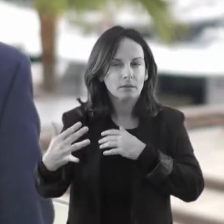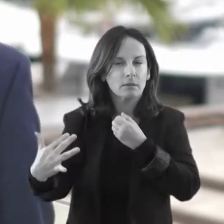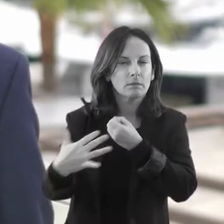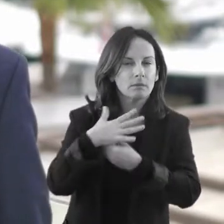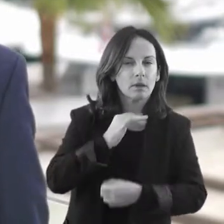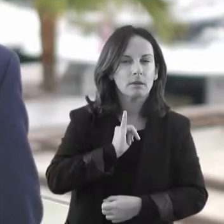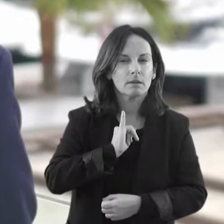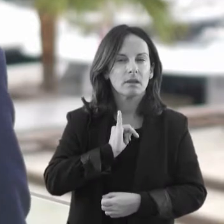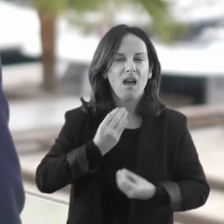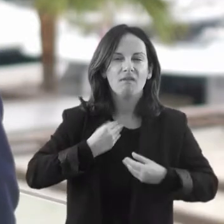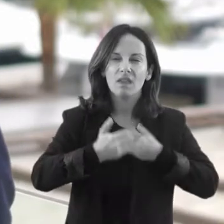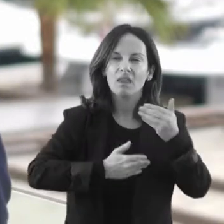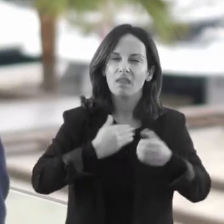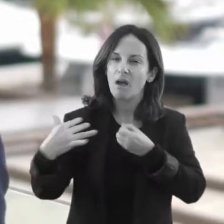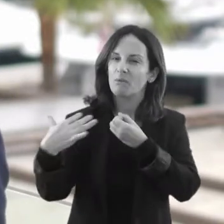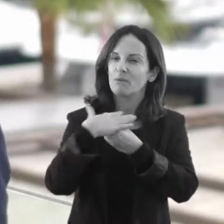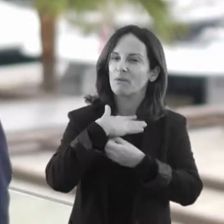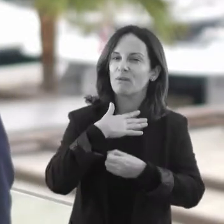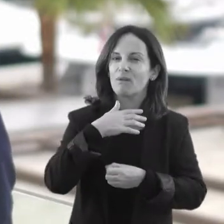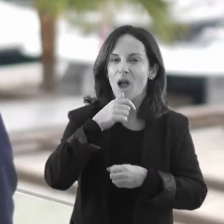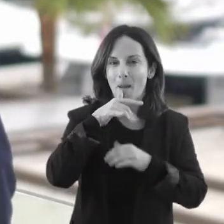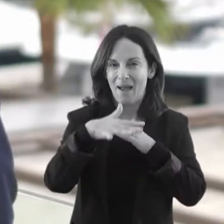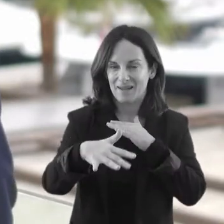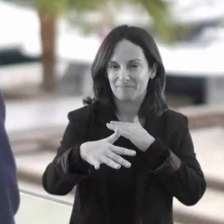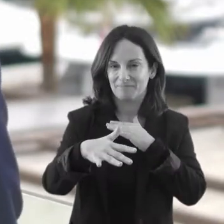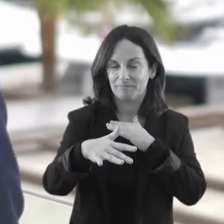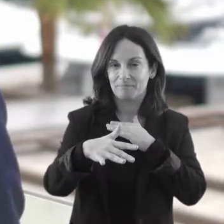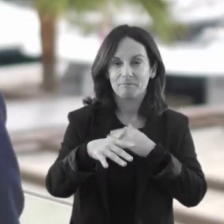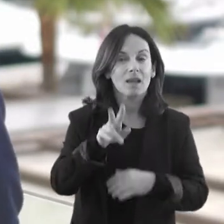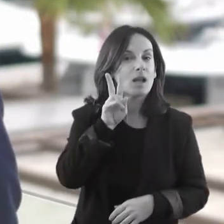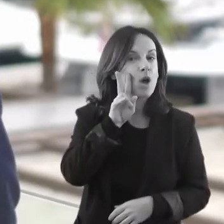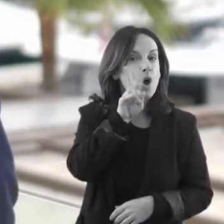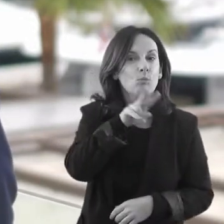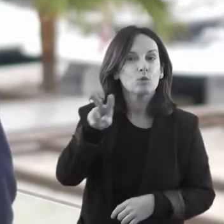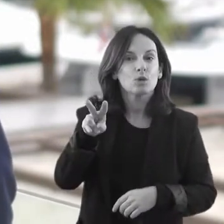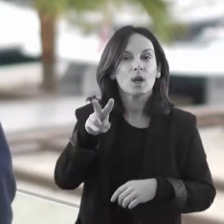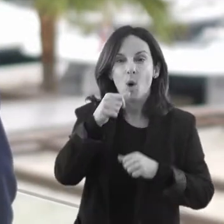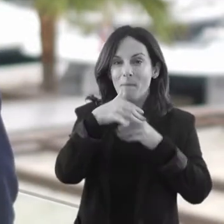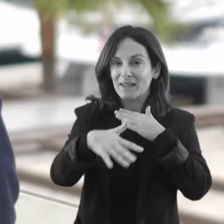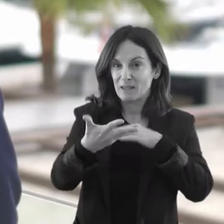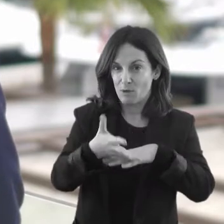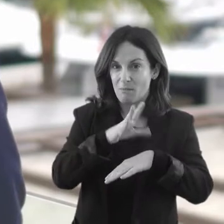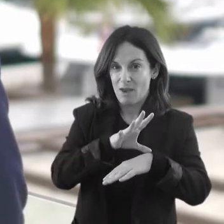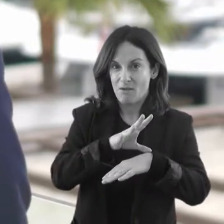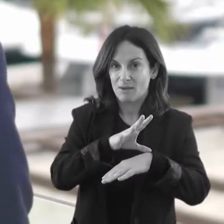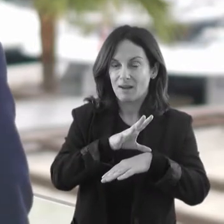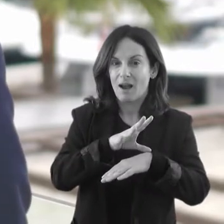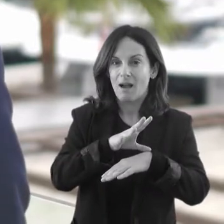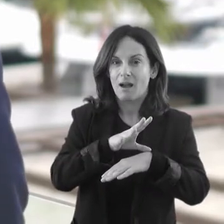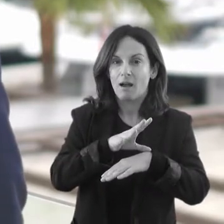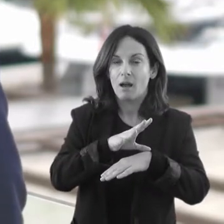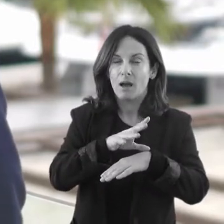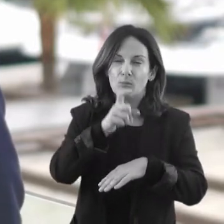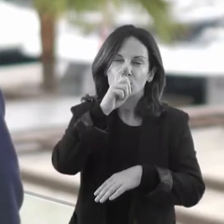ser, la nostra manera de viure. El Museu Marítim de Mallorca, que ha passat de ser